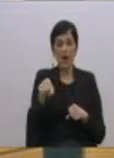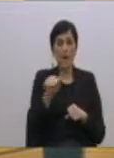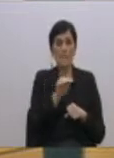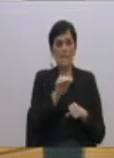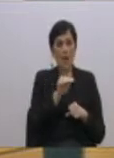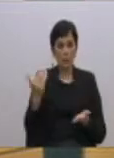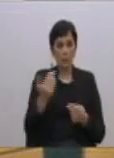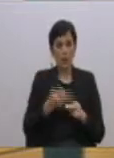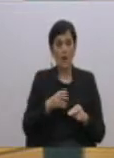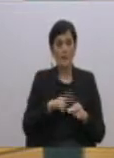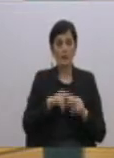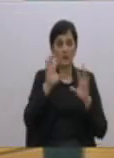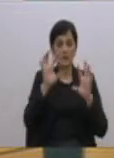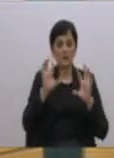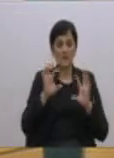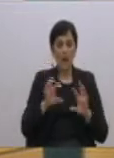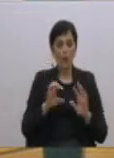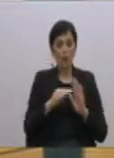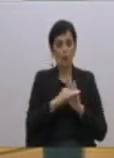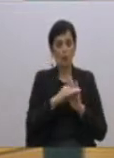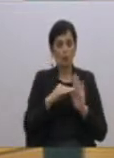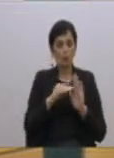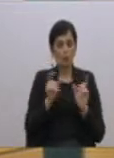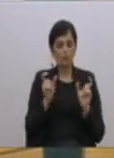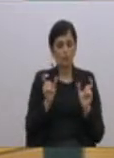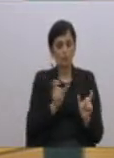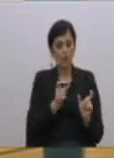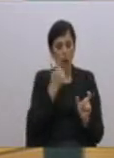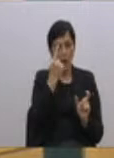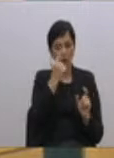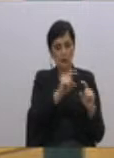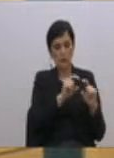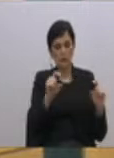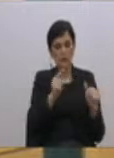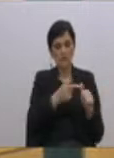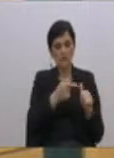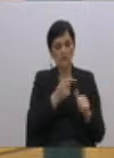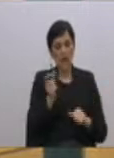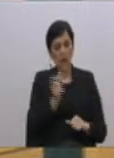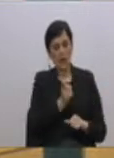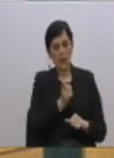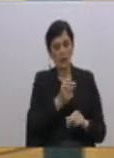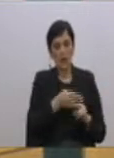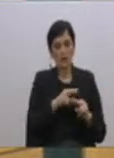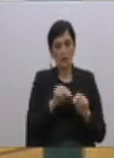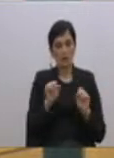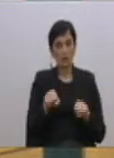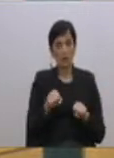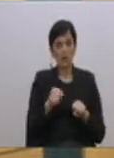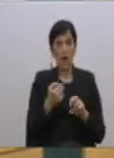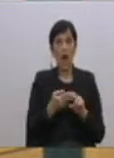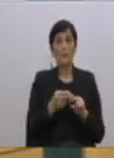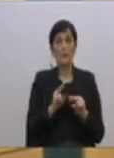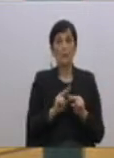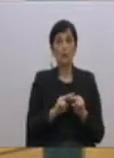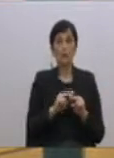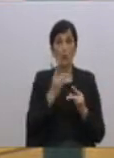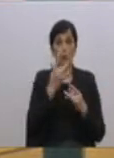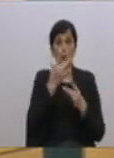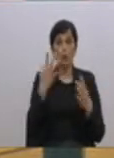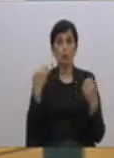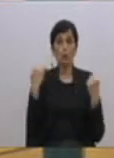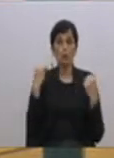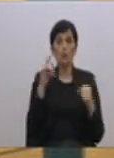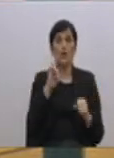მოიპოვონ აღიარება სახელმწიფო დონეზე, არ უნდა იყოს ჩაკეტილი ასე ვთქვათ სახელით ეს შესაძლებლობა. სწორედ ამიტომ კულტურის